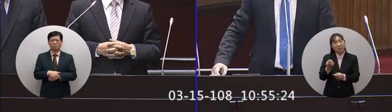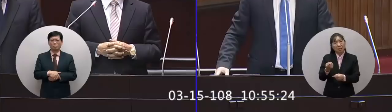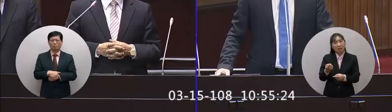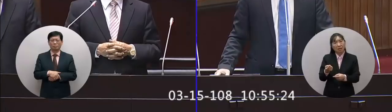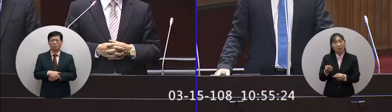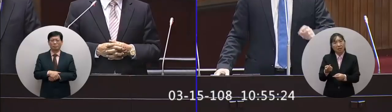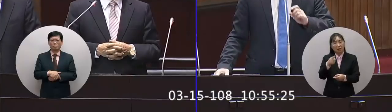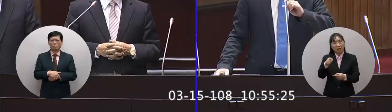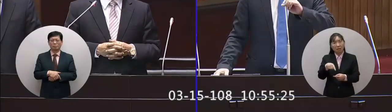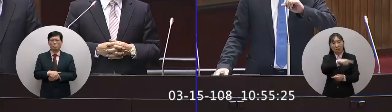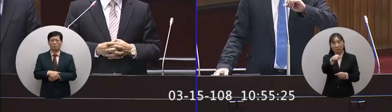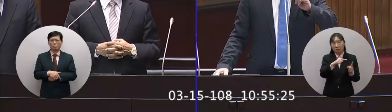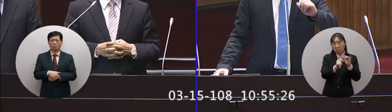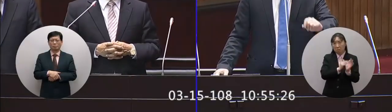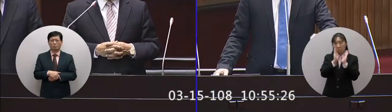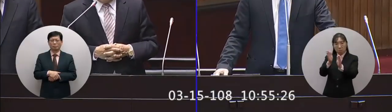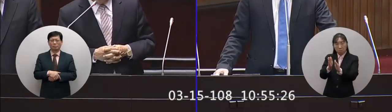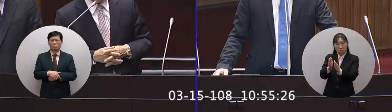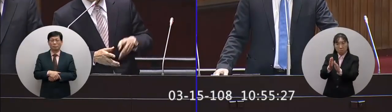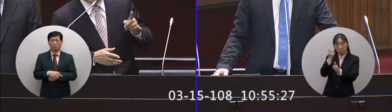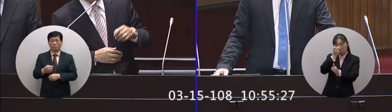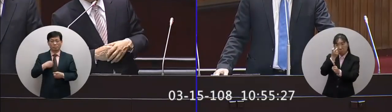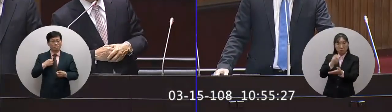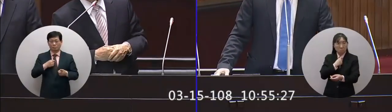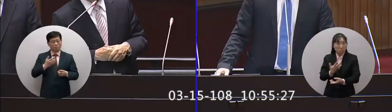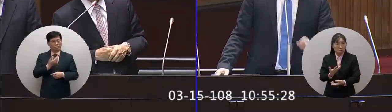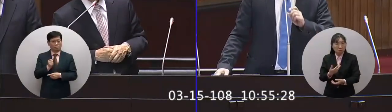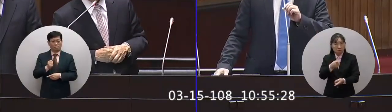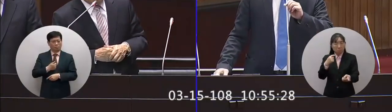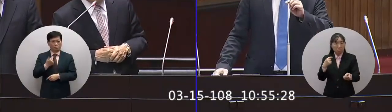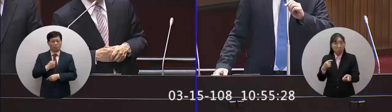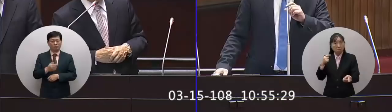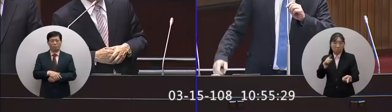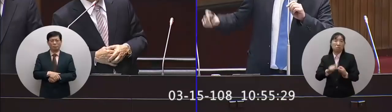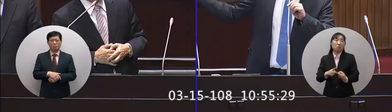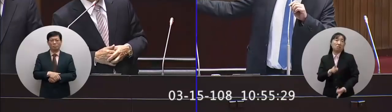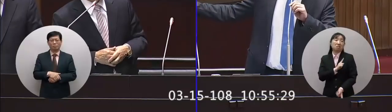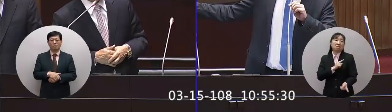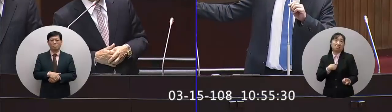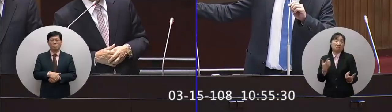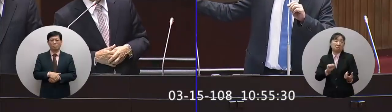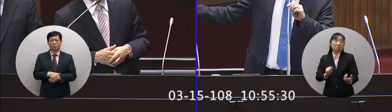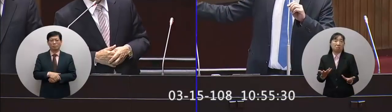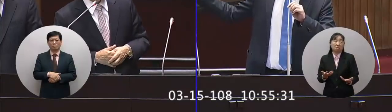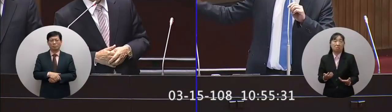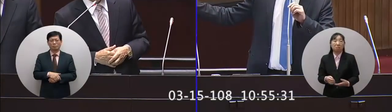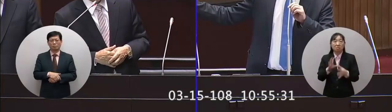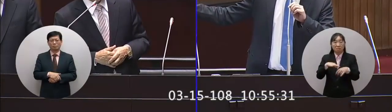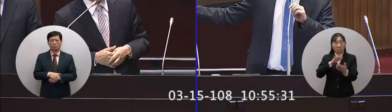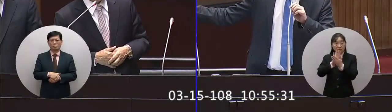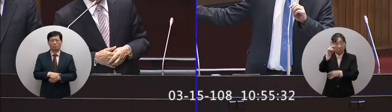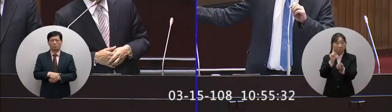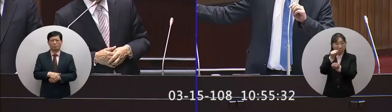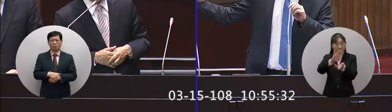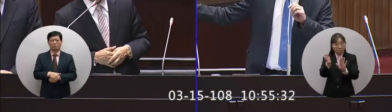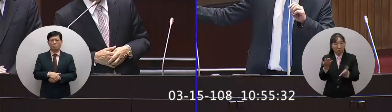道不必接受公众监督吗？ 这个我听不下去。 这个你听不下去吗？未来针对这样子